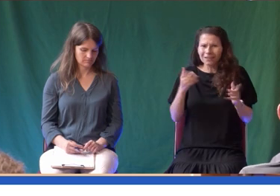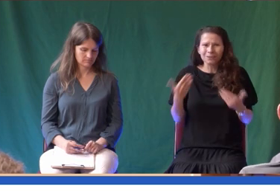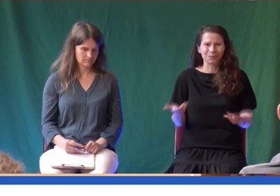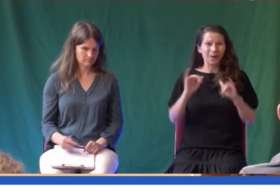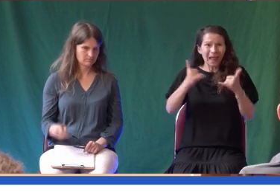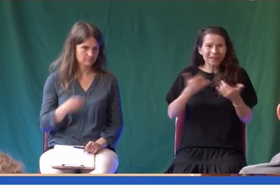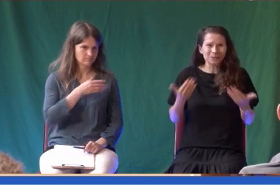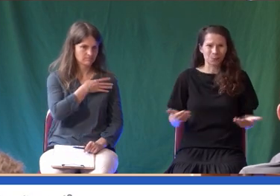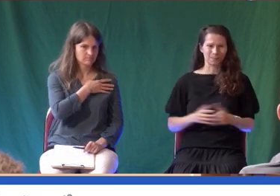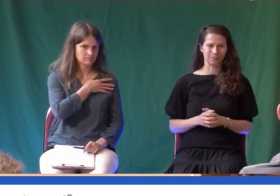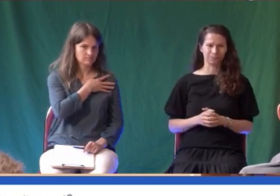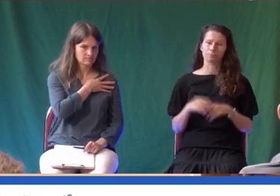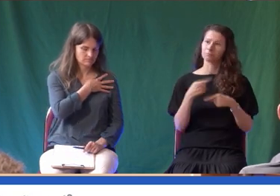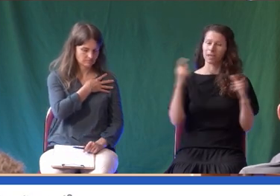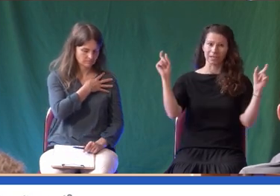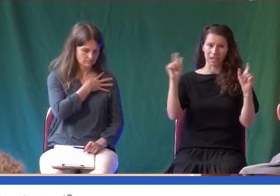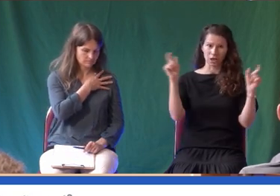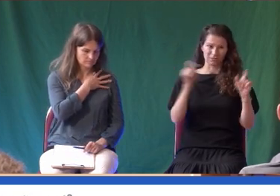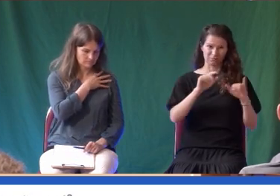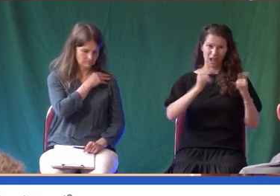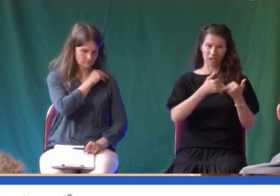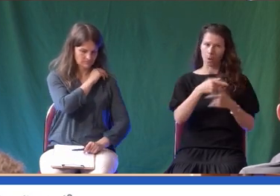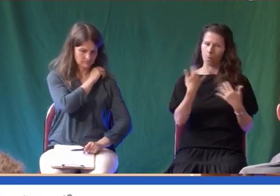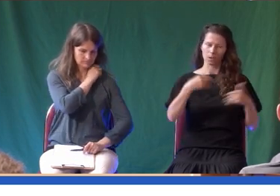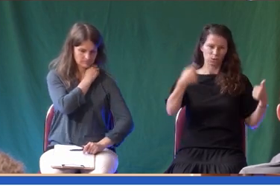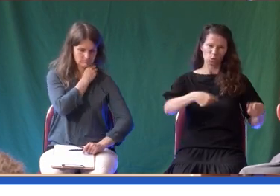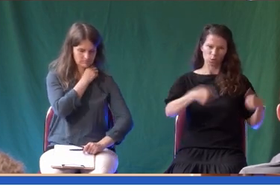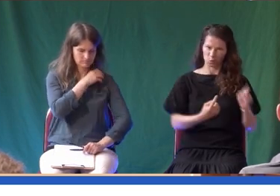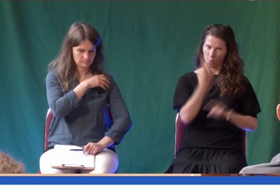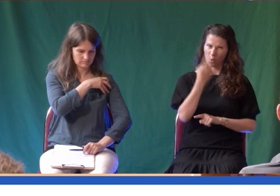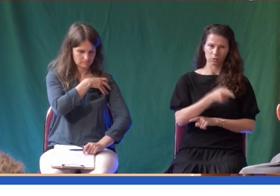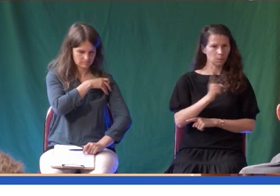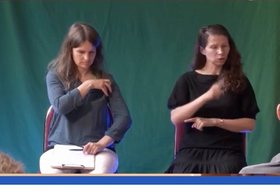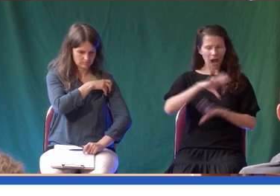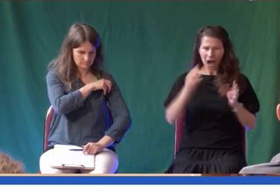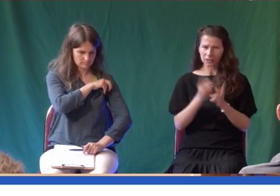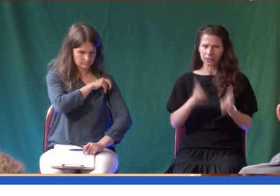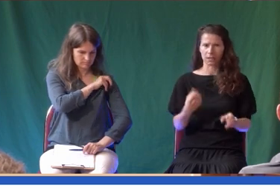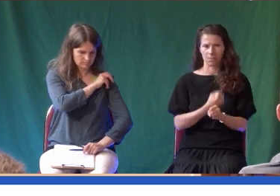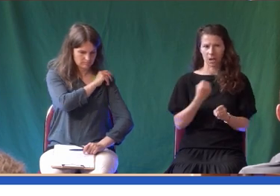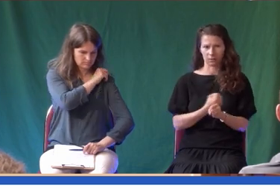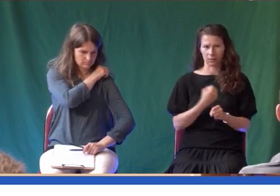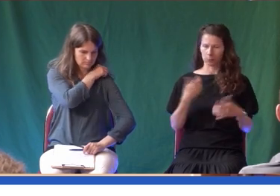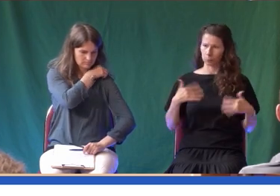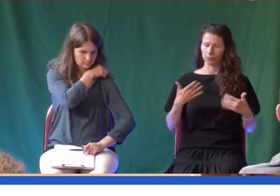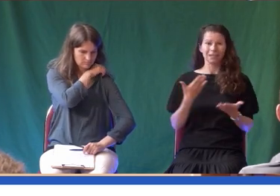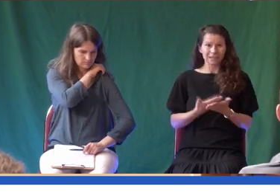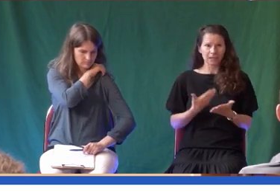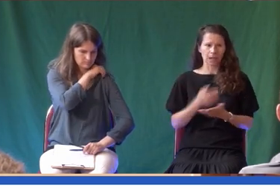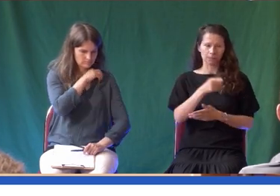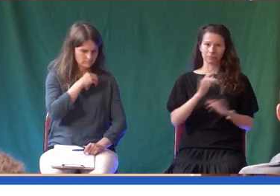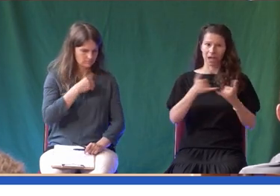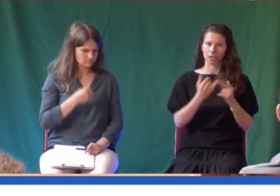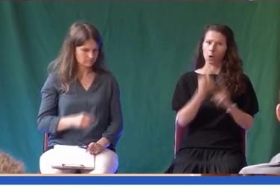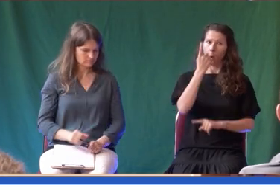Eltern stehen in unserer Gesellschaft unter einem enormen Druck alles richtig zu machen dies führt zu einer sehr großen Angst als Eltern zu